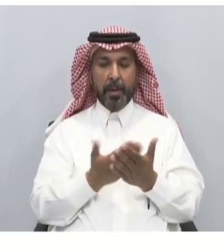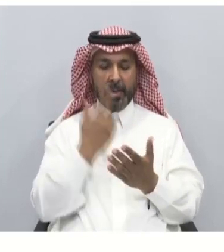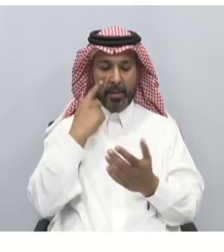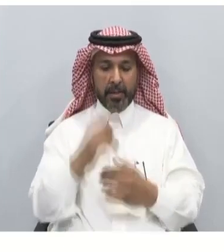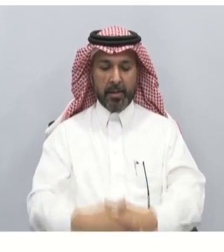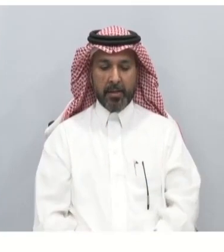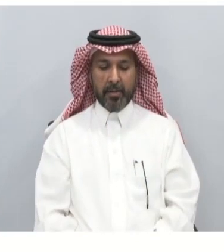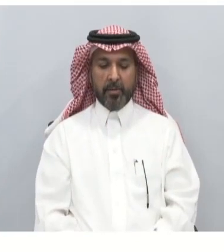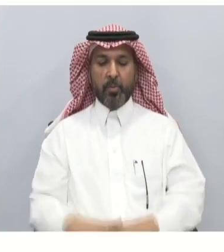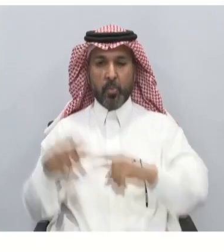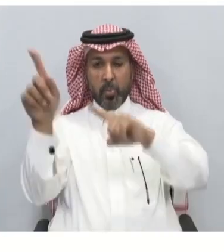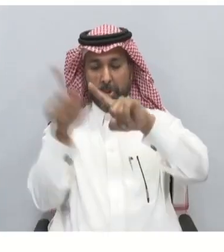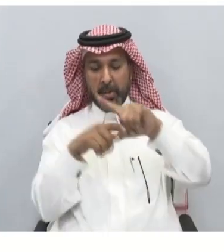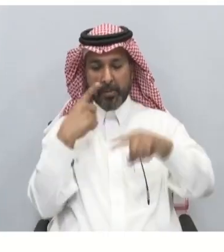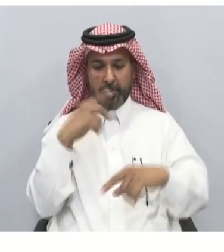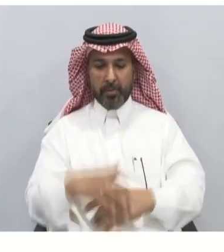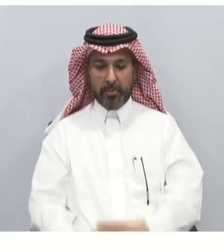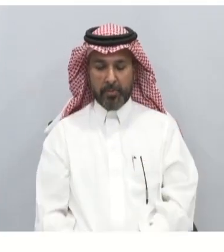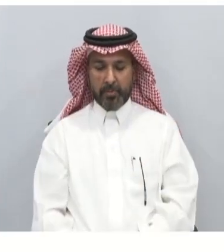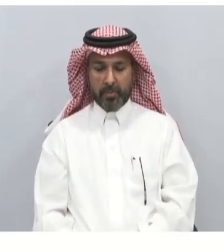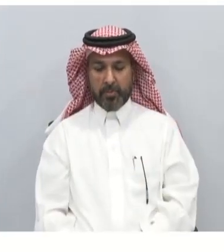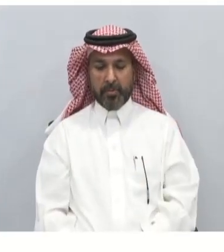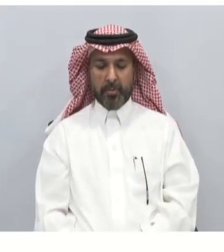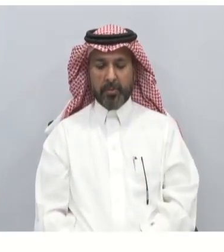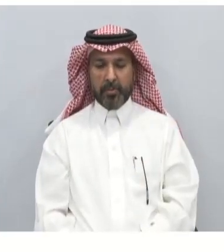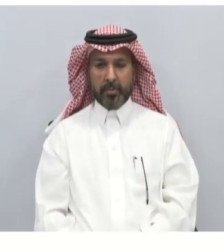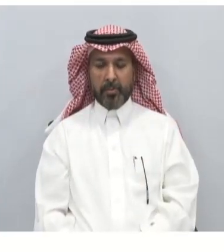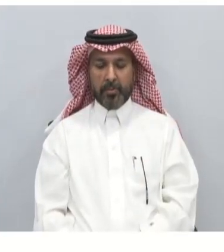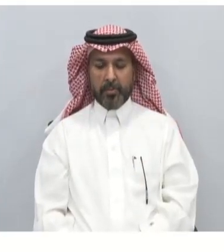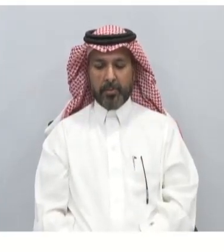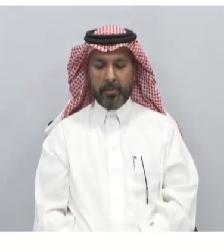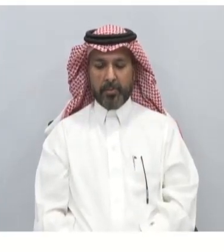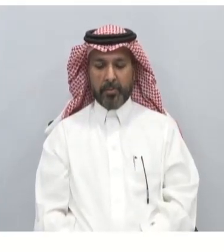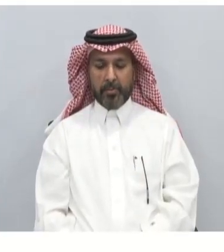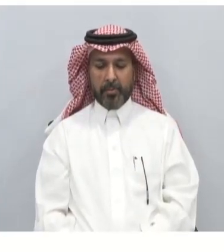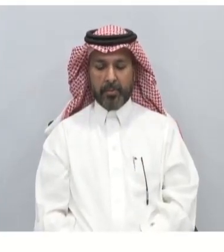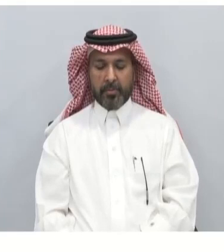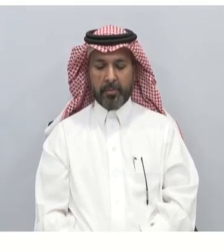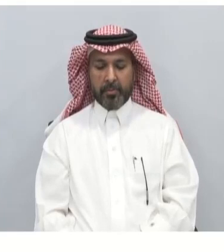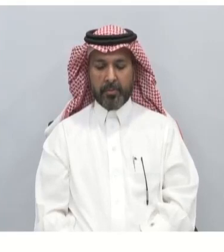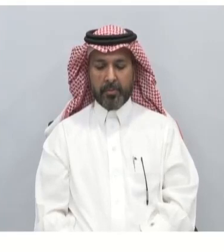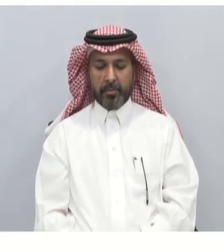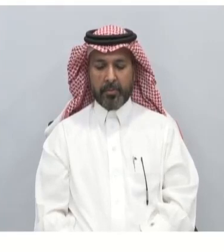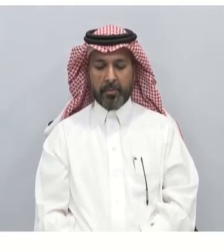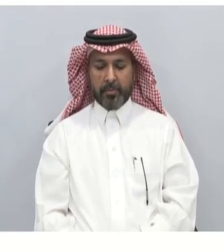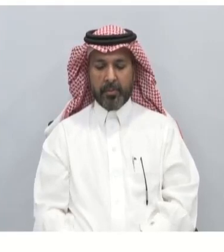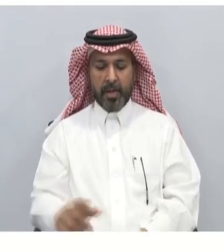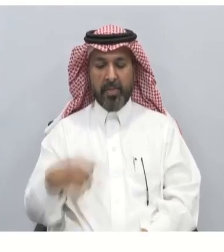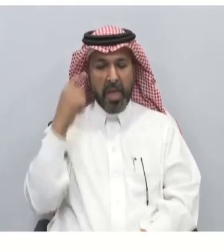8، نوصلها بخط مستقيم. كذا نكون مثلنا الدالة. طبعا الأعداد اللي هي 0 1 و 2